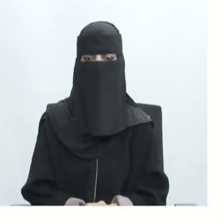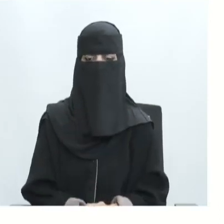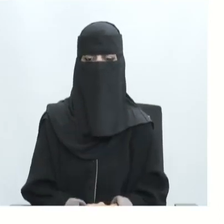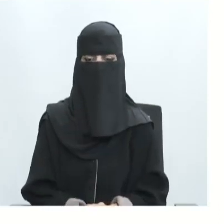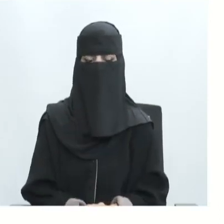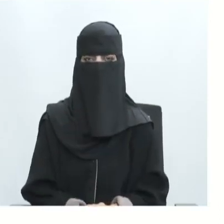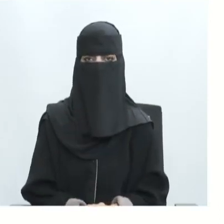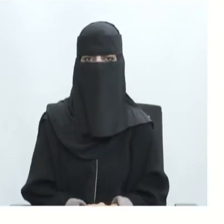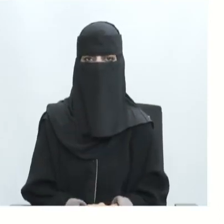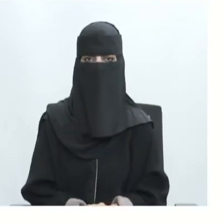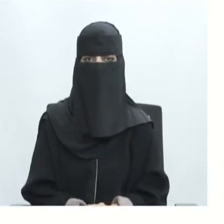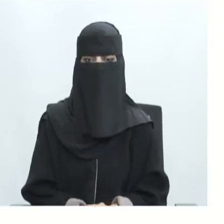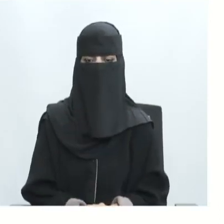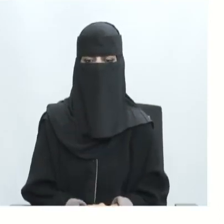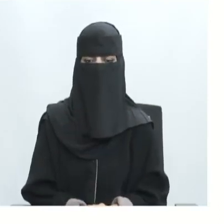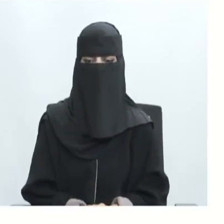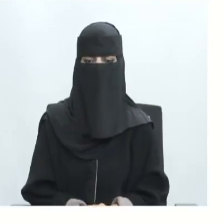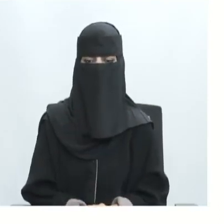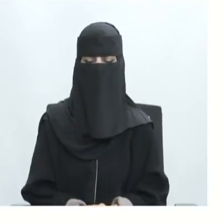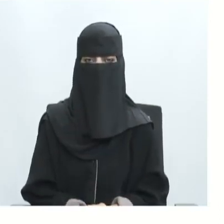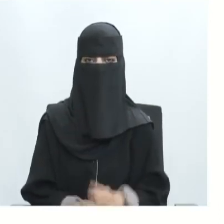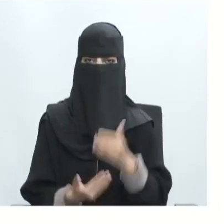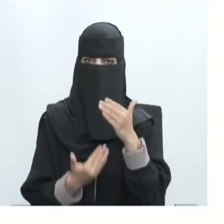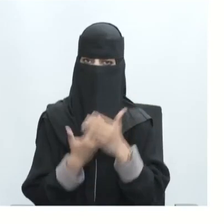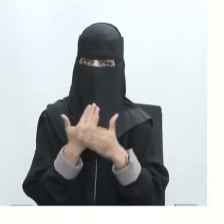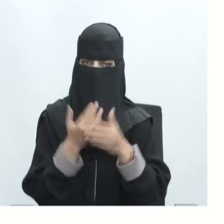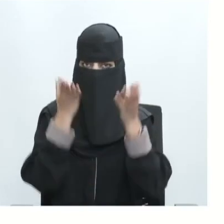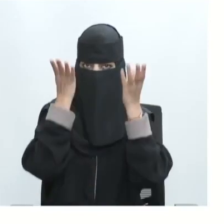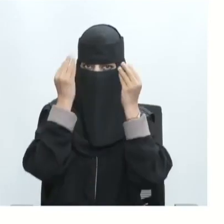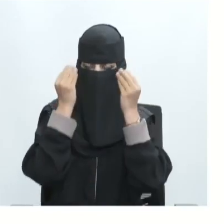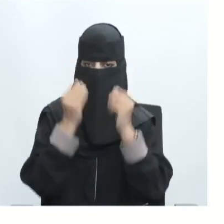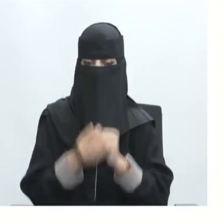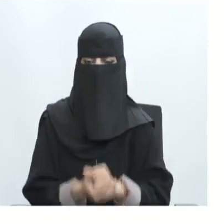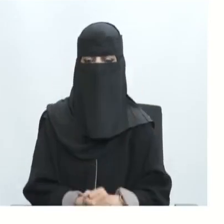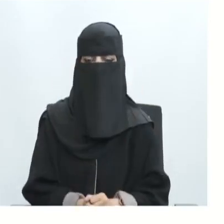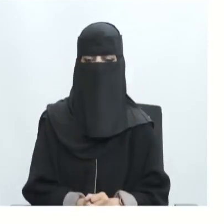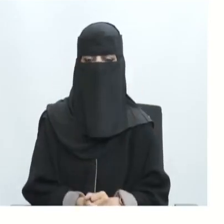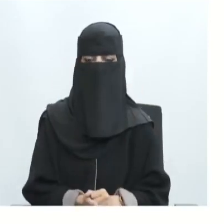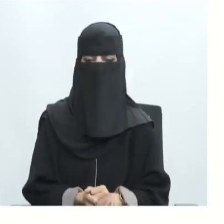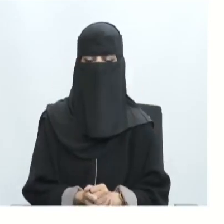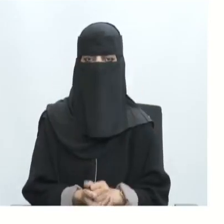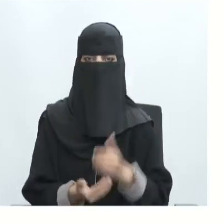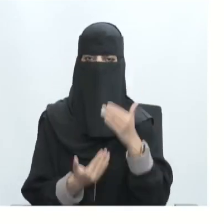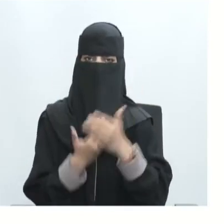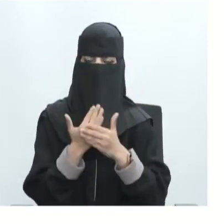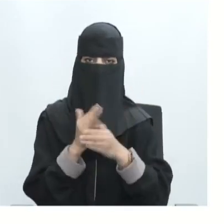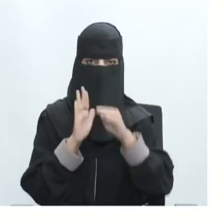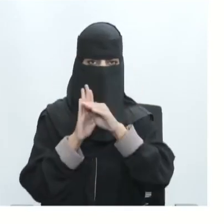احسنتم احسنتم تجدد المعارف تجدد